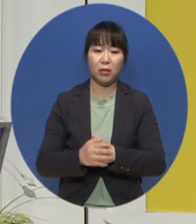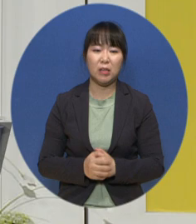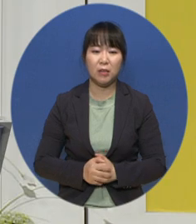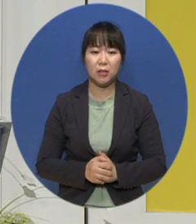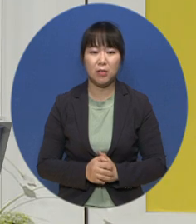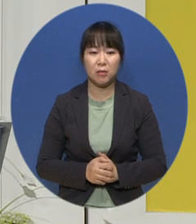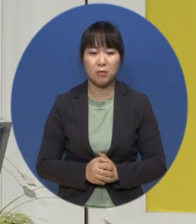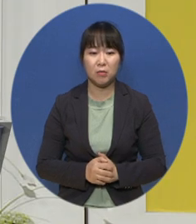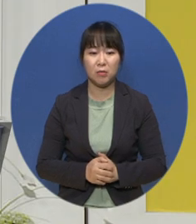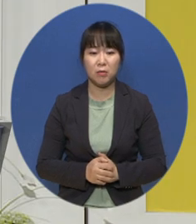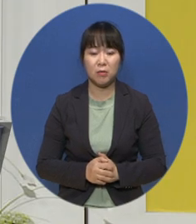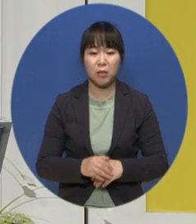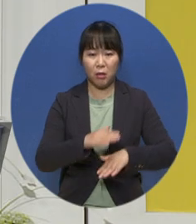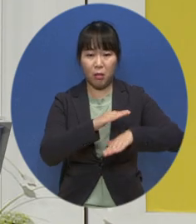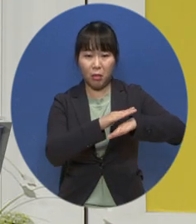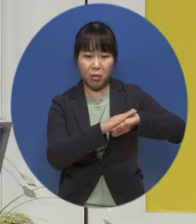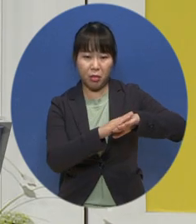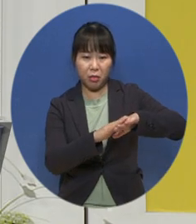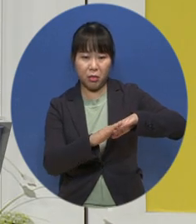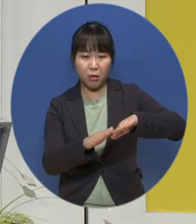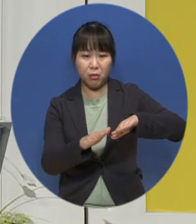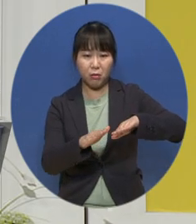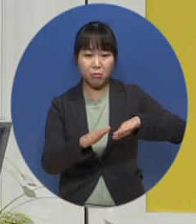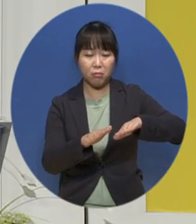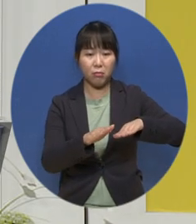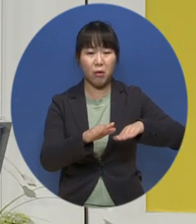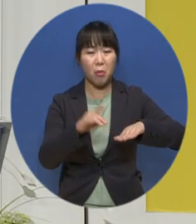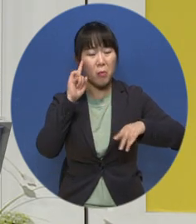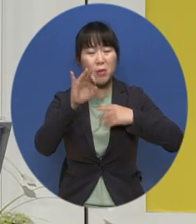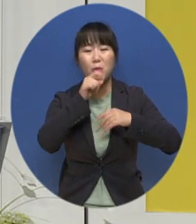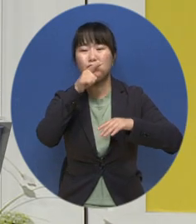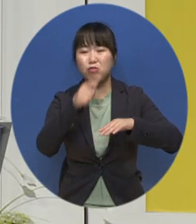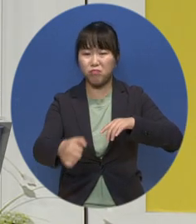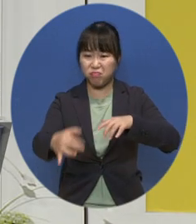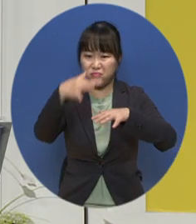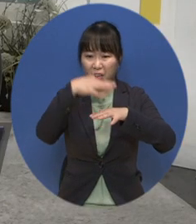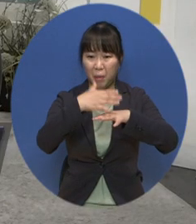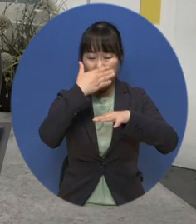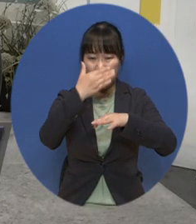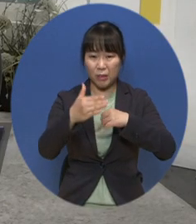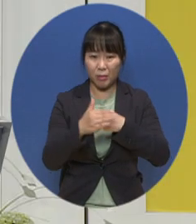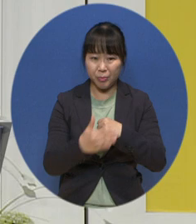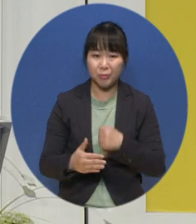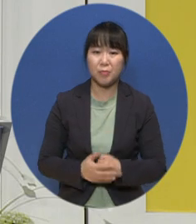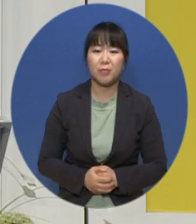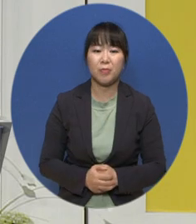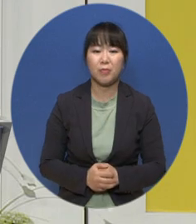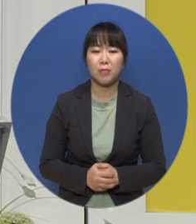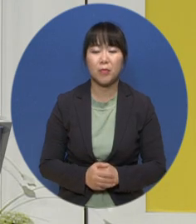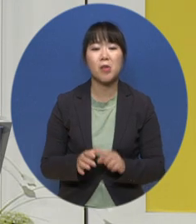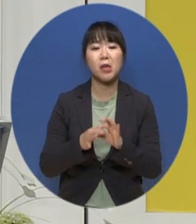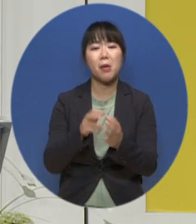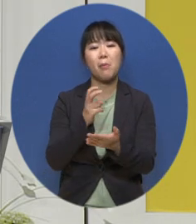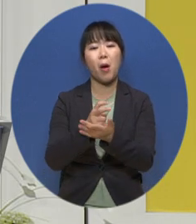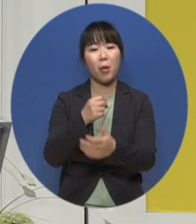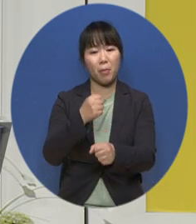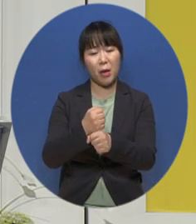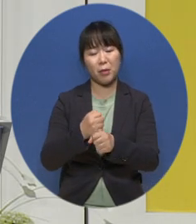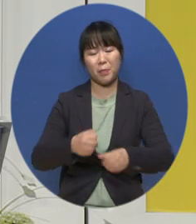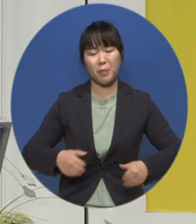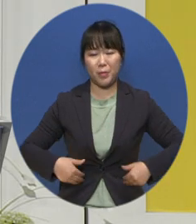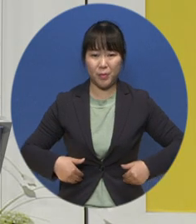그래요 넣었다 뺐다 이놈한테 때는 그 때 물 넘어온다 거 이것을 법으로 만들어야 된다고 생각하고